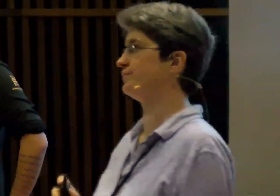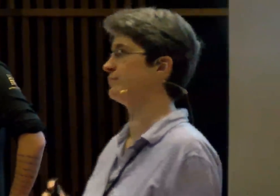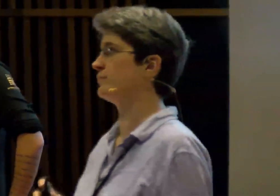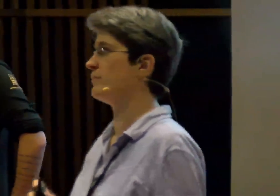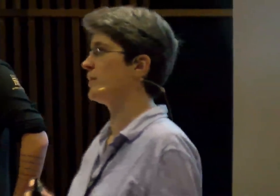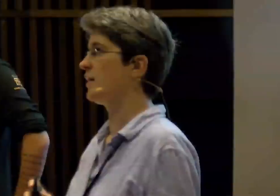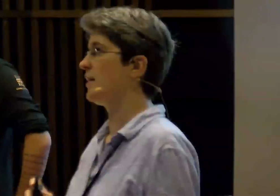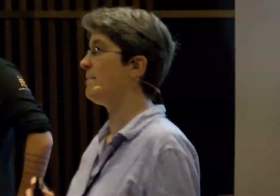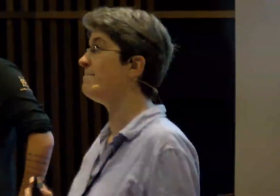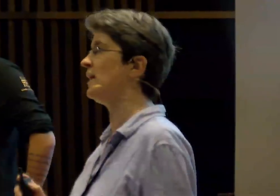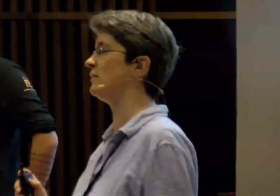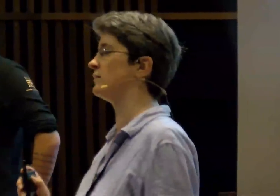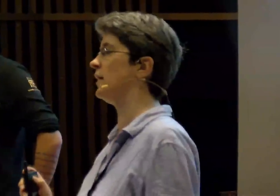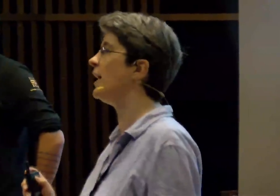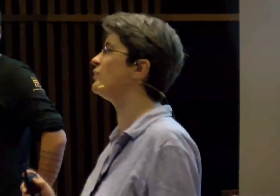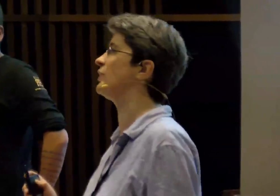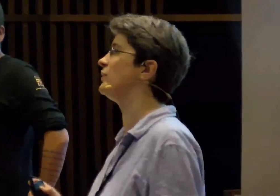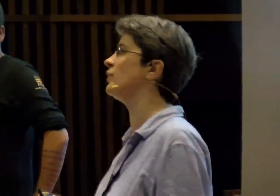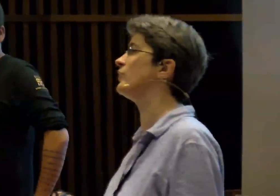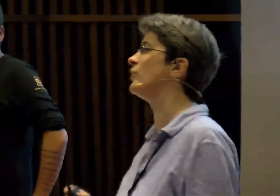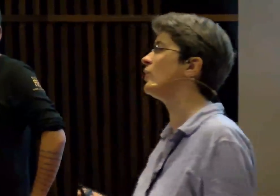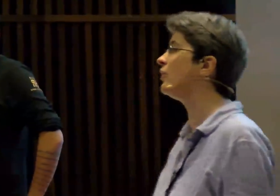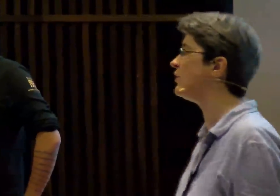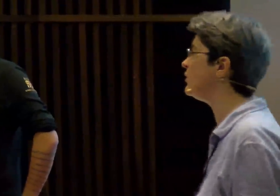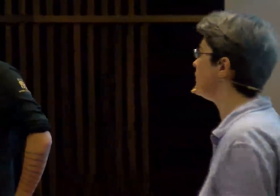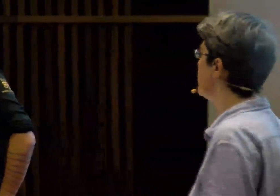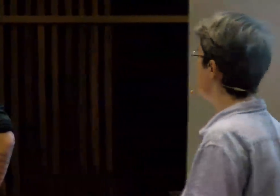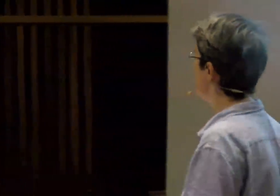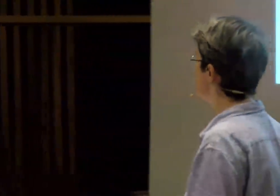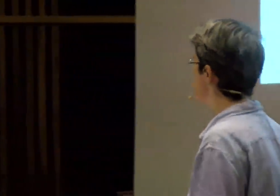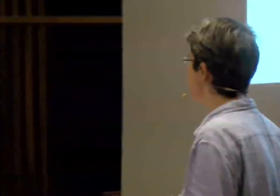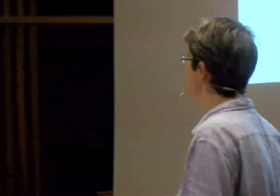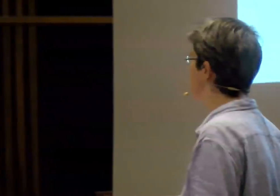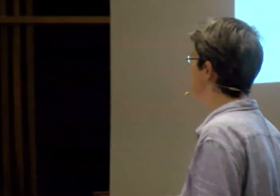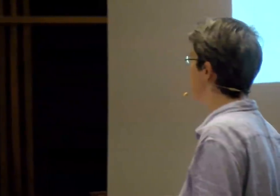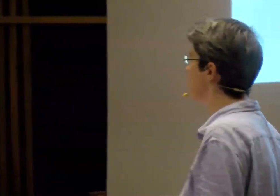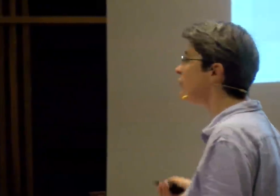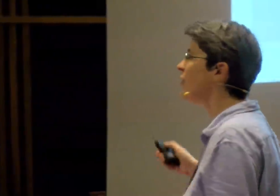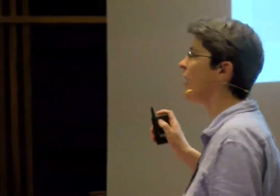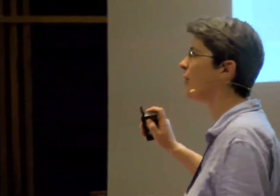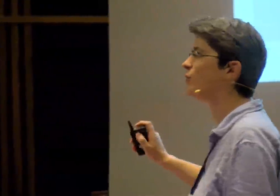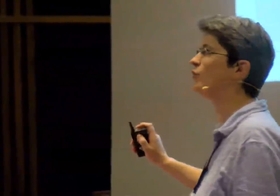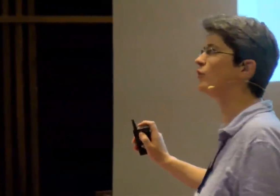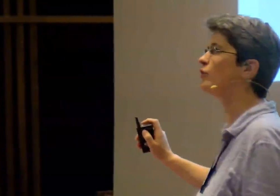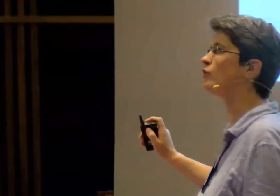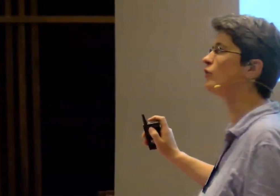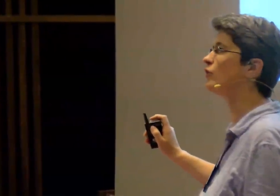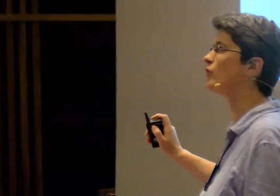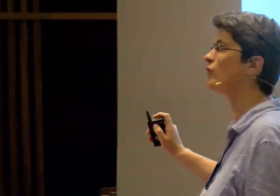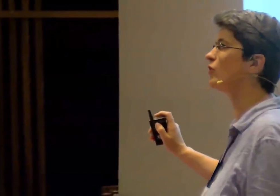vous. Mais L214, c'est aussi une team dans la rue.